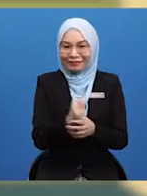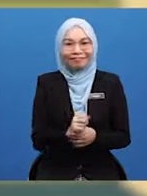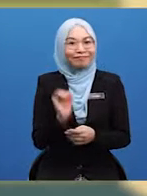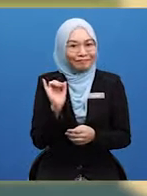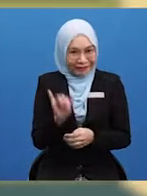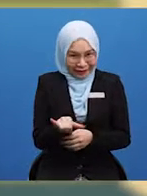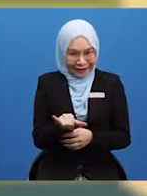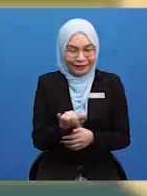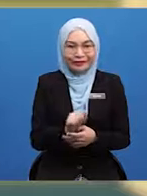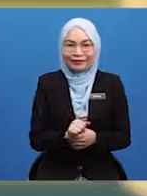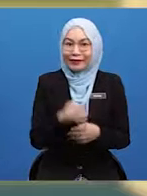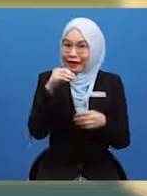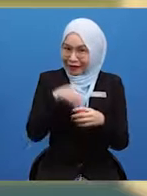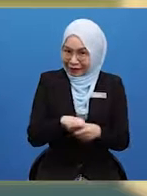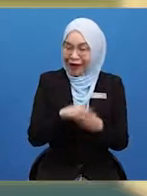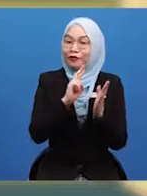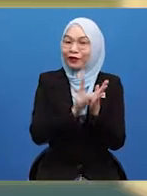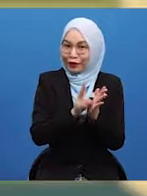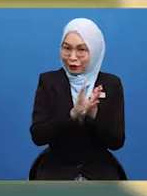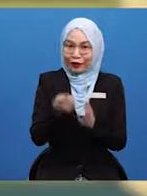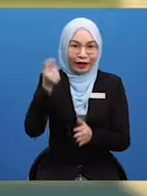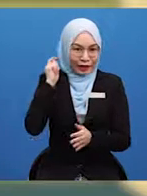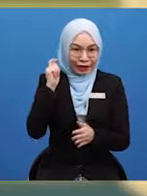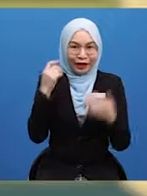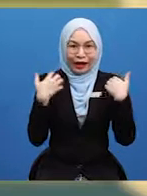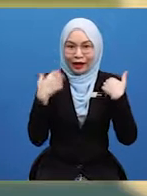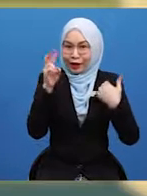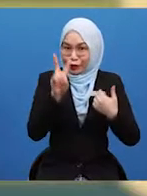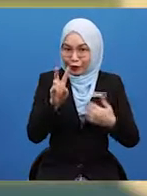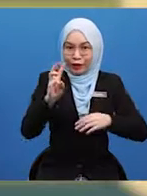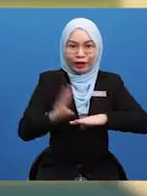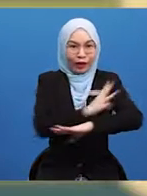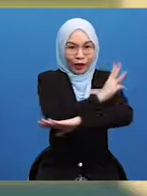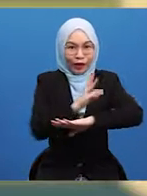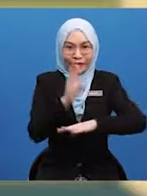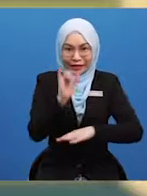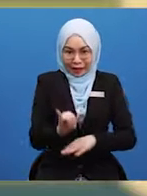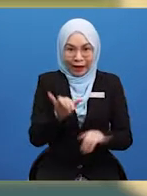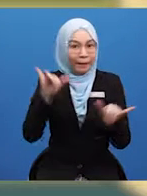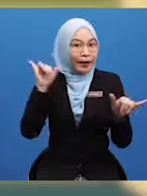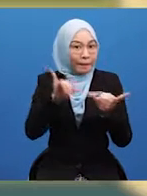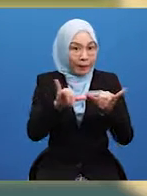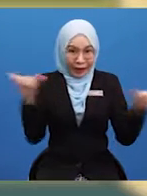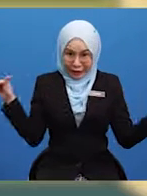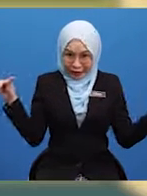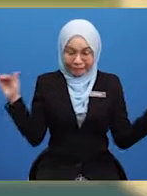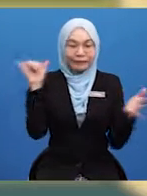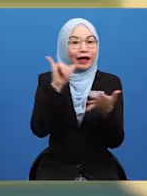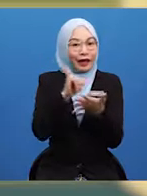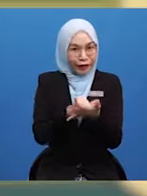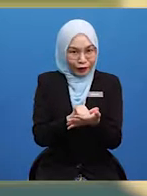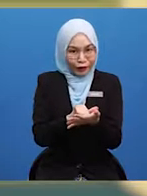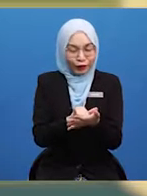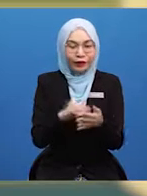Ya, dalam klip video tadi, terdapat dua kawasan yang berbeza, iaitu